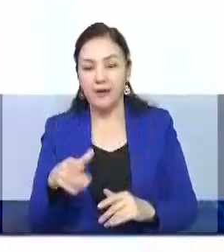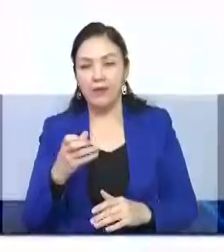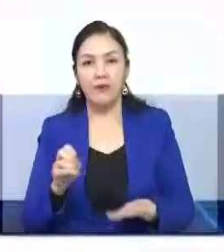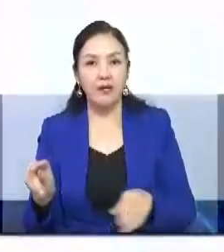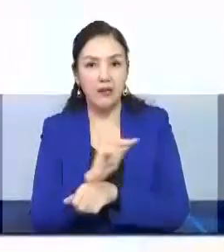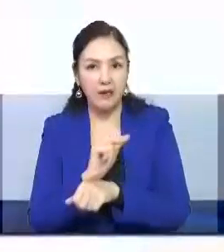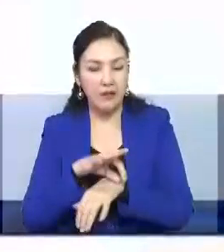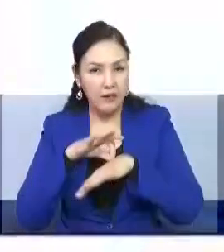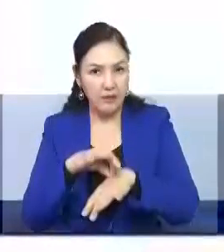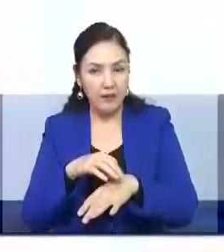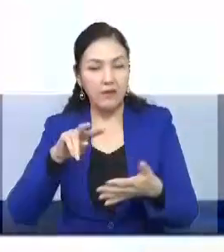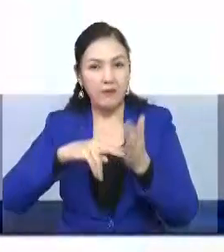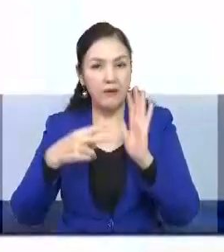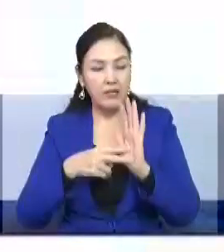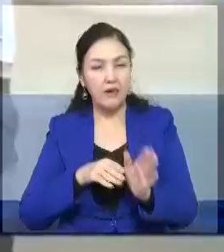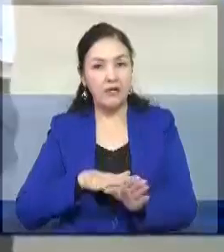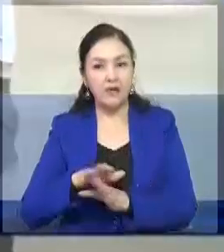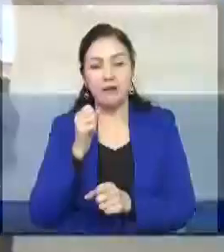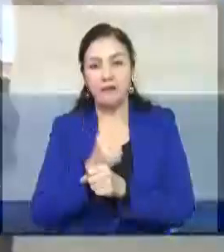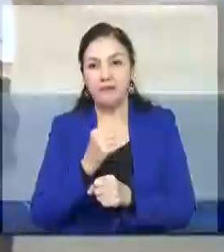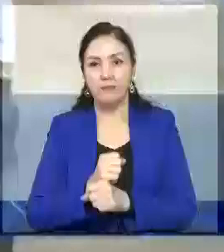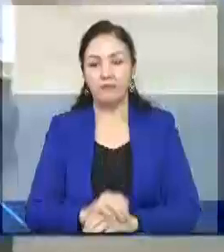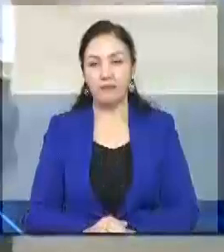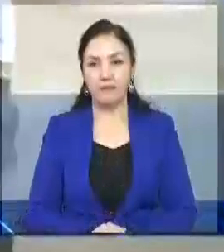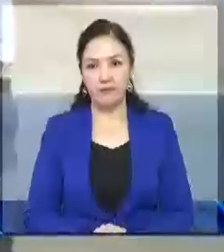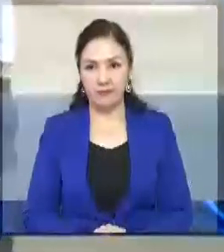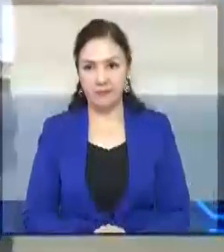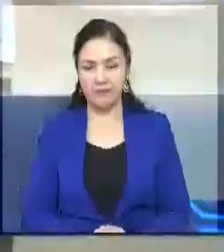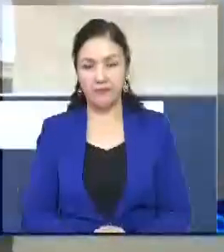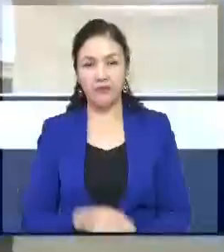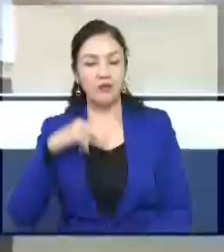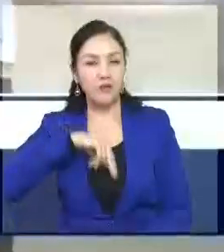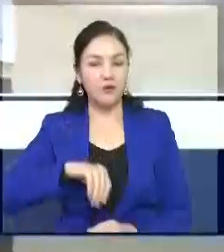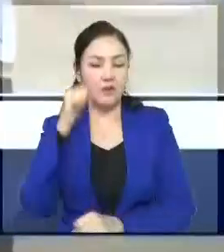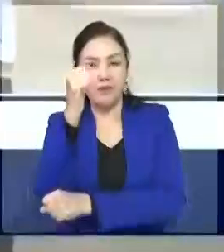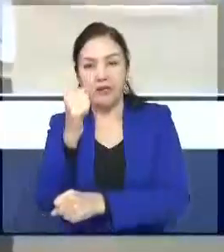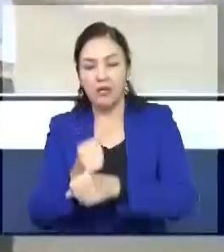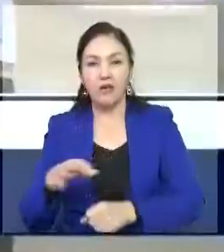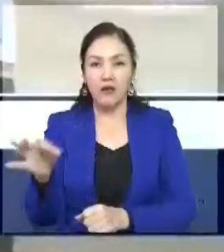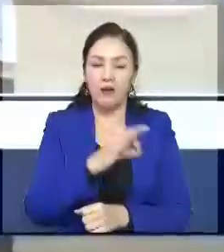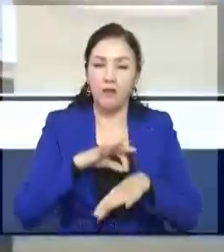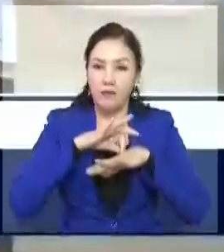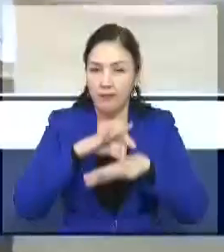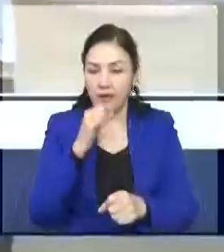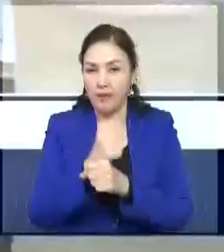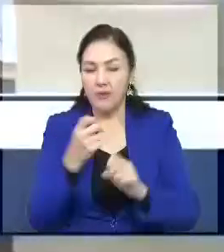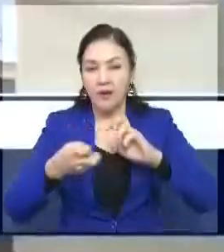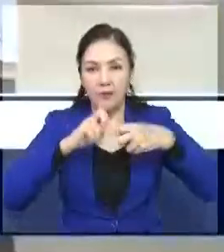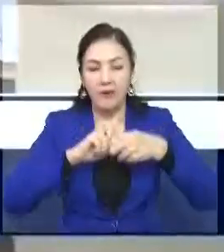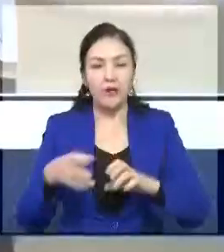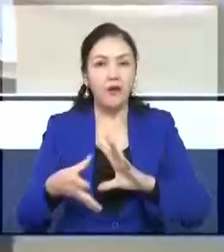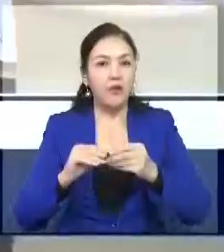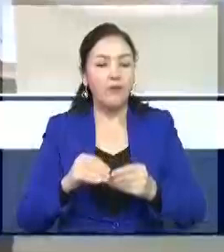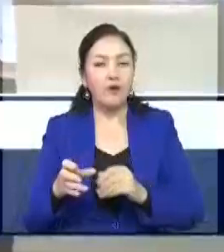воспитания ведётся планомерная работа духовные работники области с населением прорабатывают такие проблемы общества как